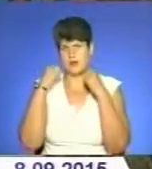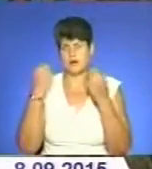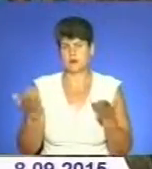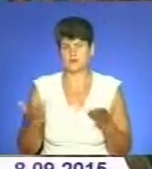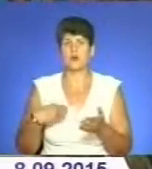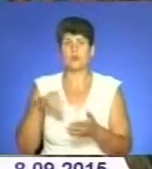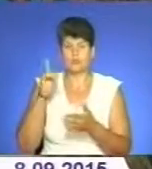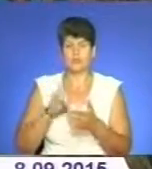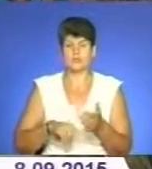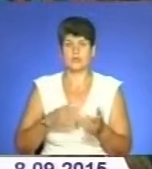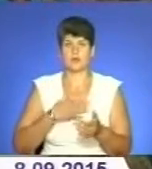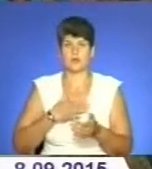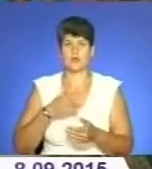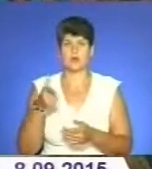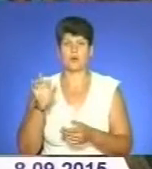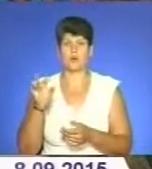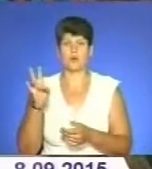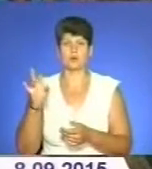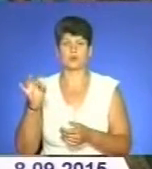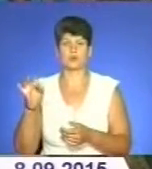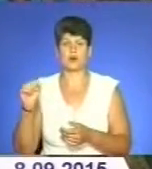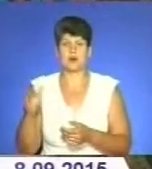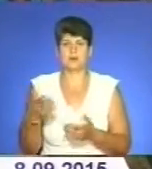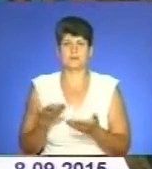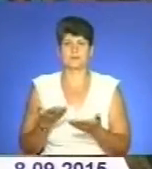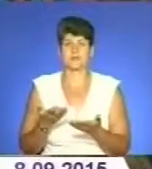мої гонорари упродовж вже півтора року йдуть на